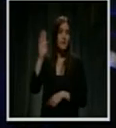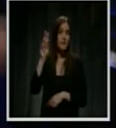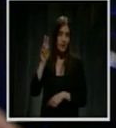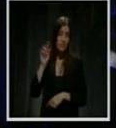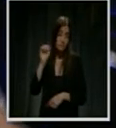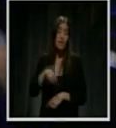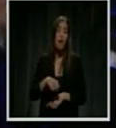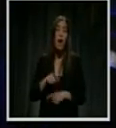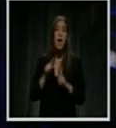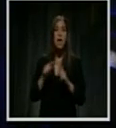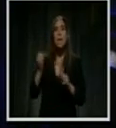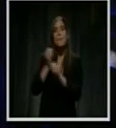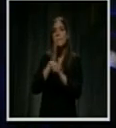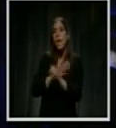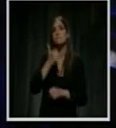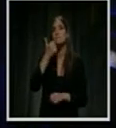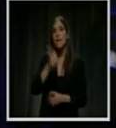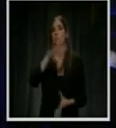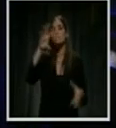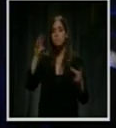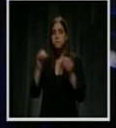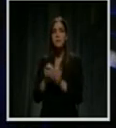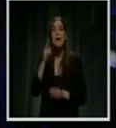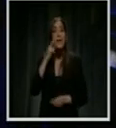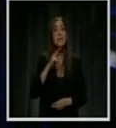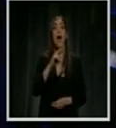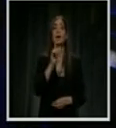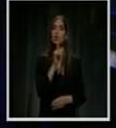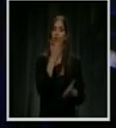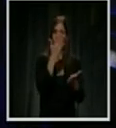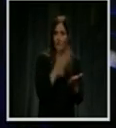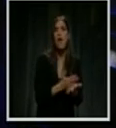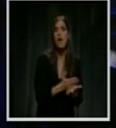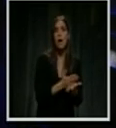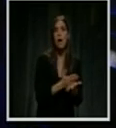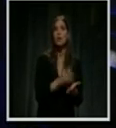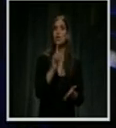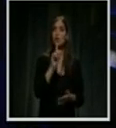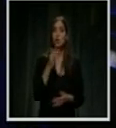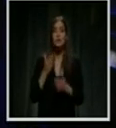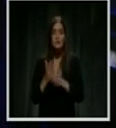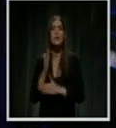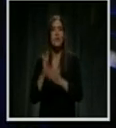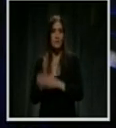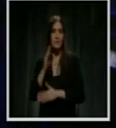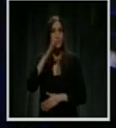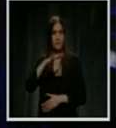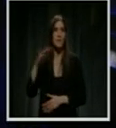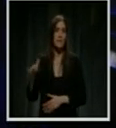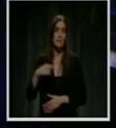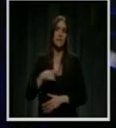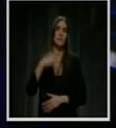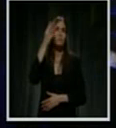huwa wieħed ħolistiku li jirrikonoxxi r-realtajiet, li jirrikonoxxi drittijiet rispettivi, jiġifieri nifhem illi l-privat